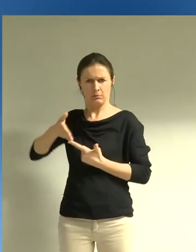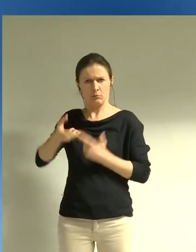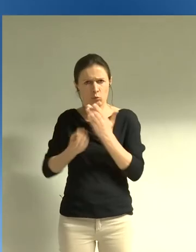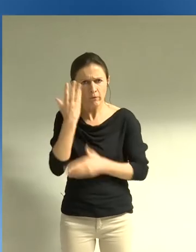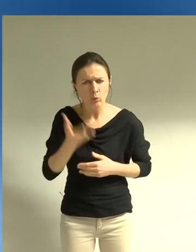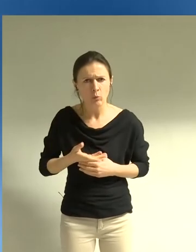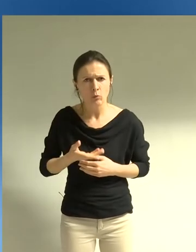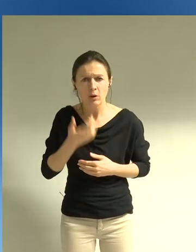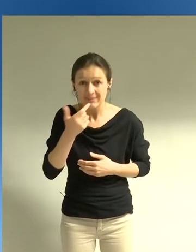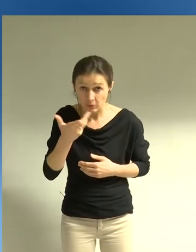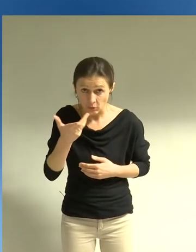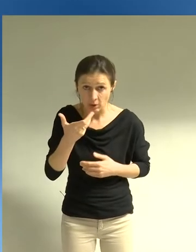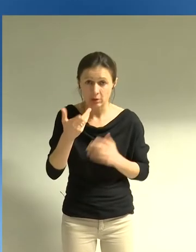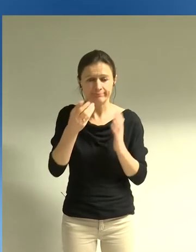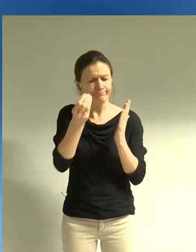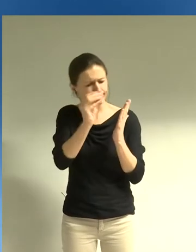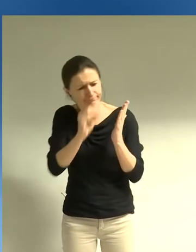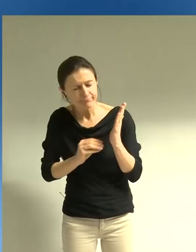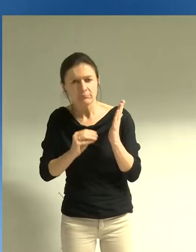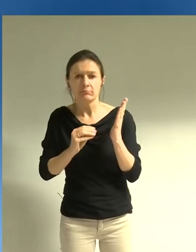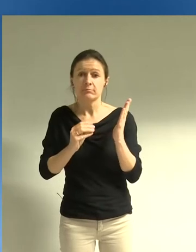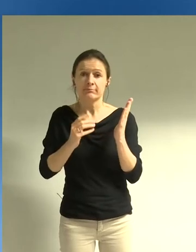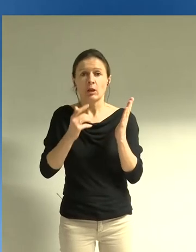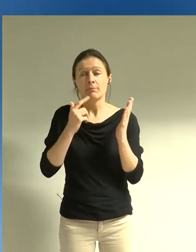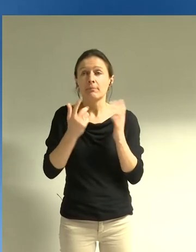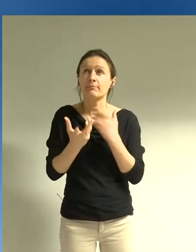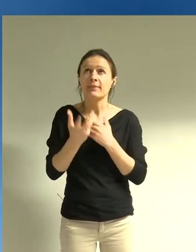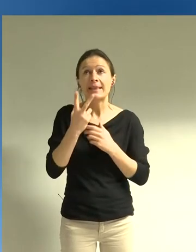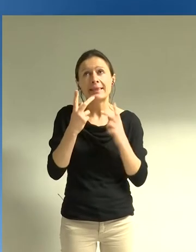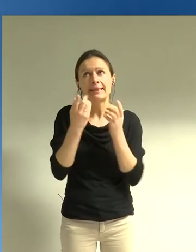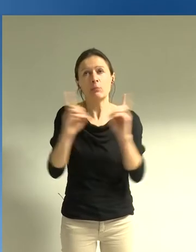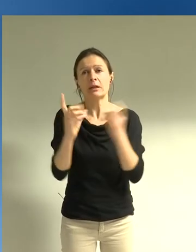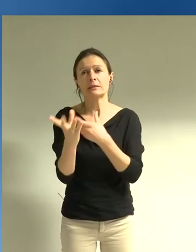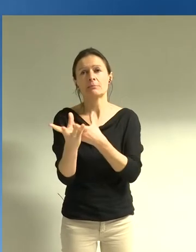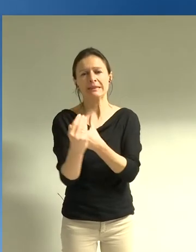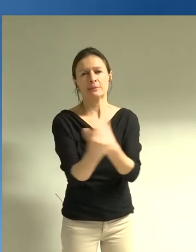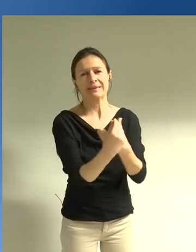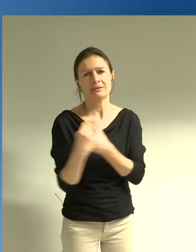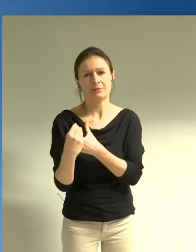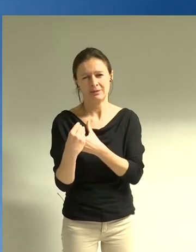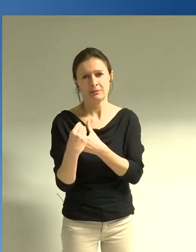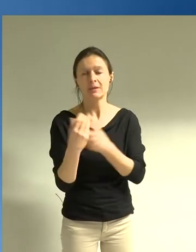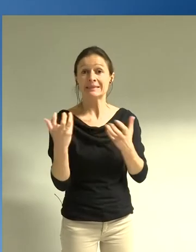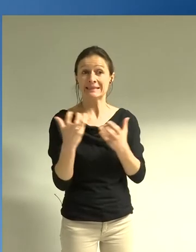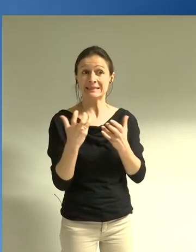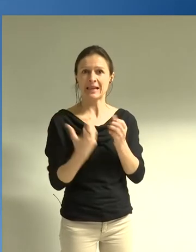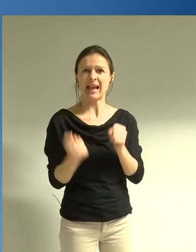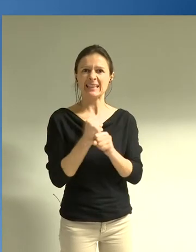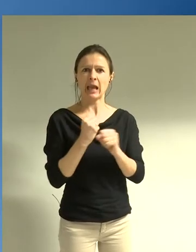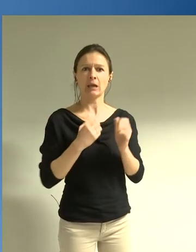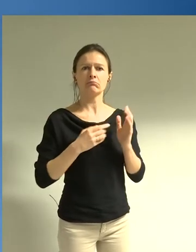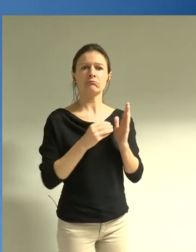une charte de la démocratie participative sans le dire il se trouve qu'une charte de la démocratie participative